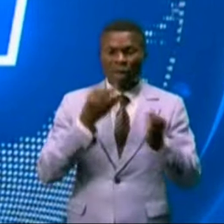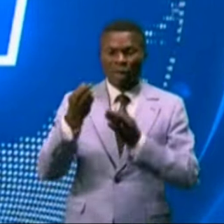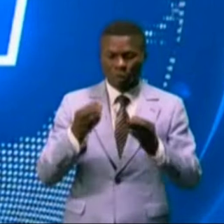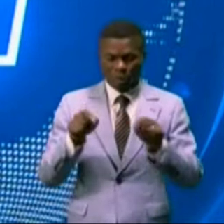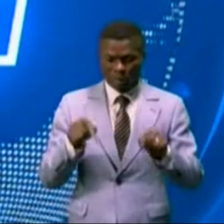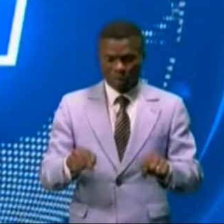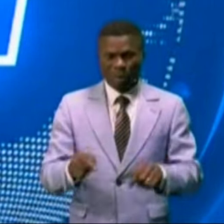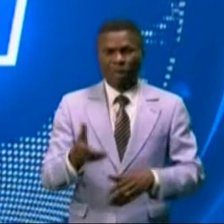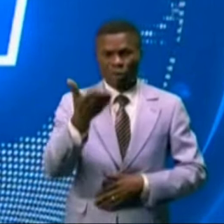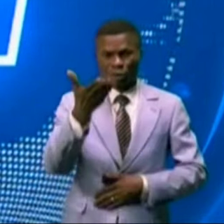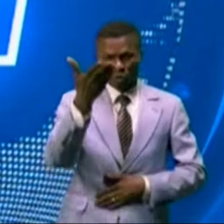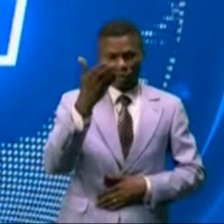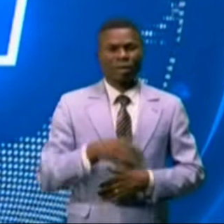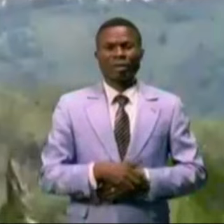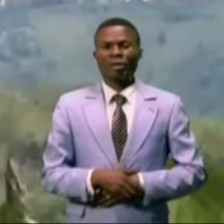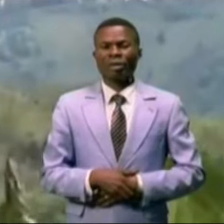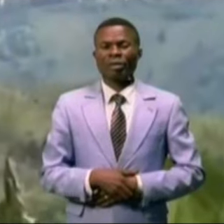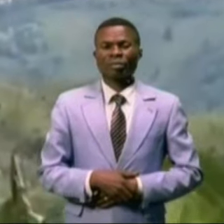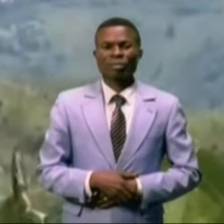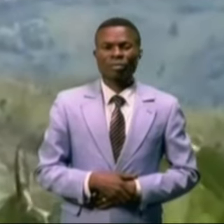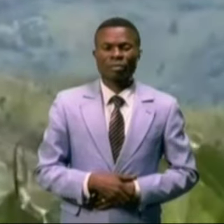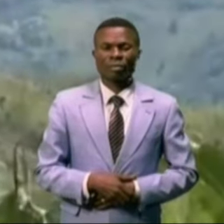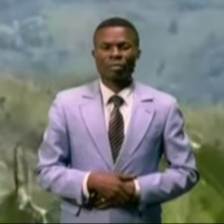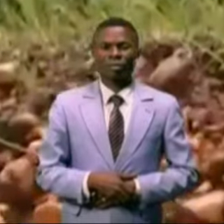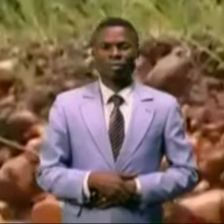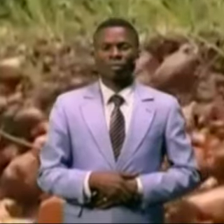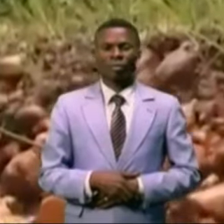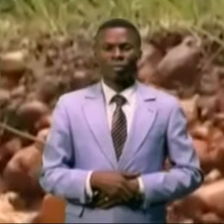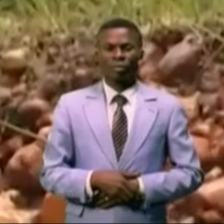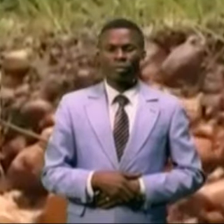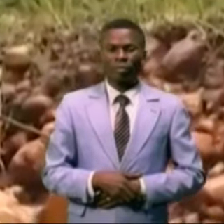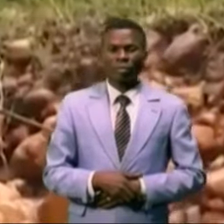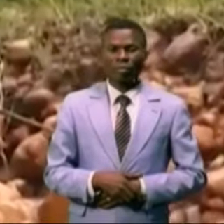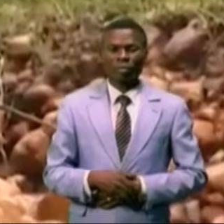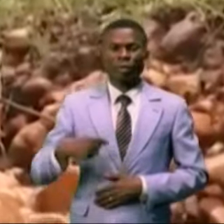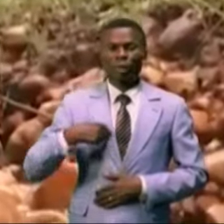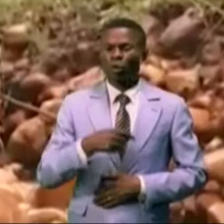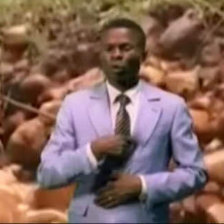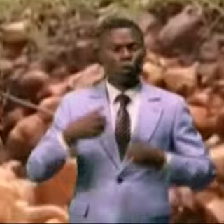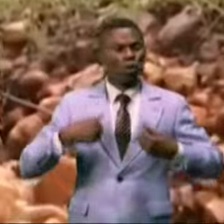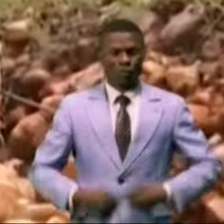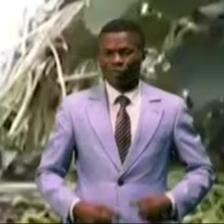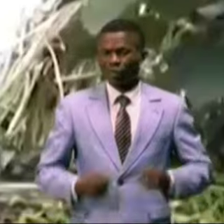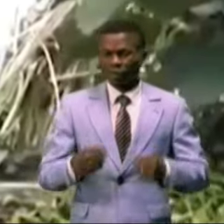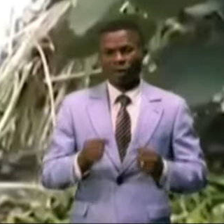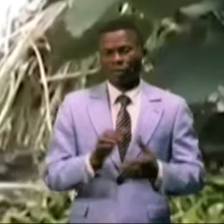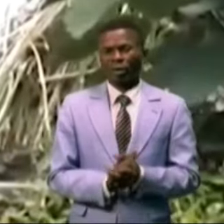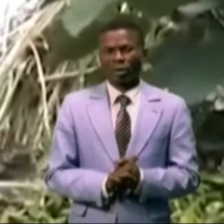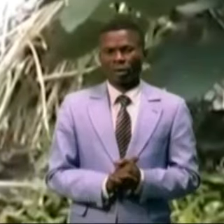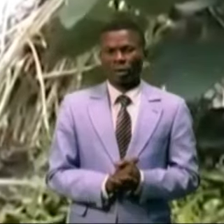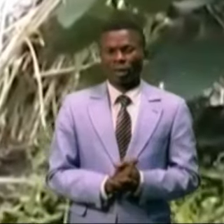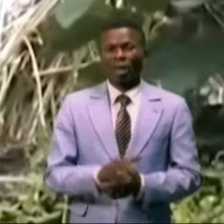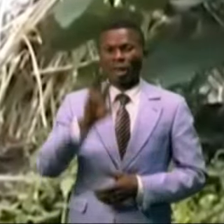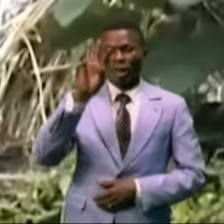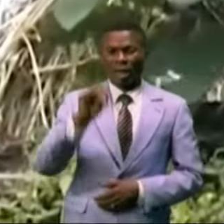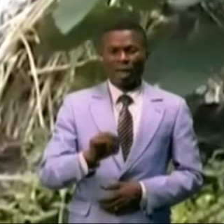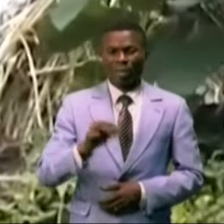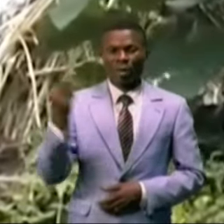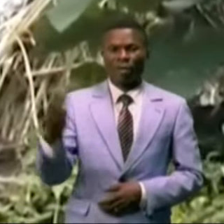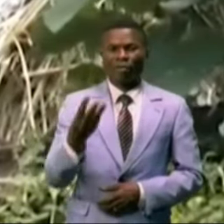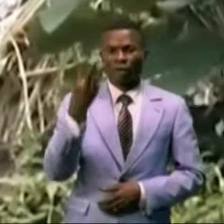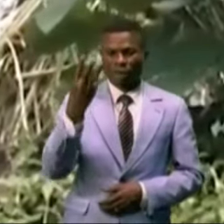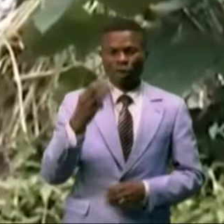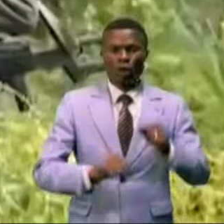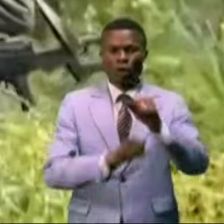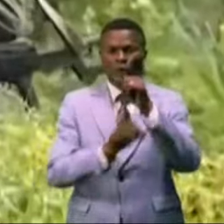avec Cédric Kenina. On ne le dira jamais assez. Si ce n'est le M23 soutenu par